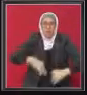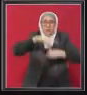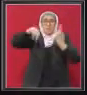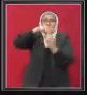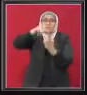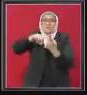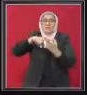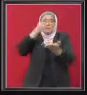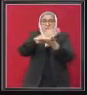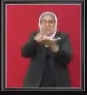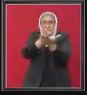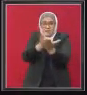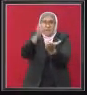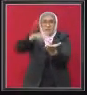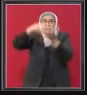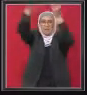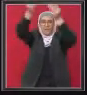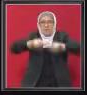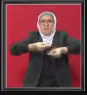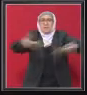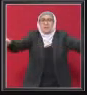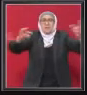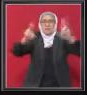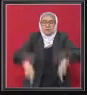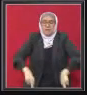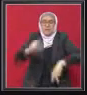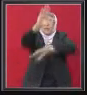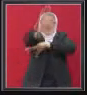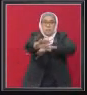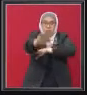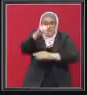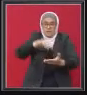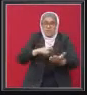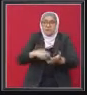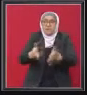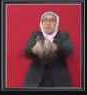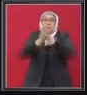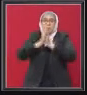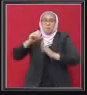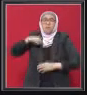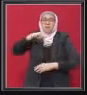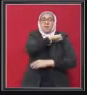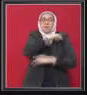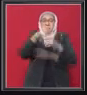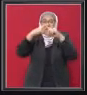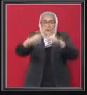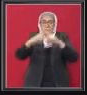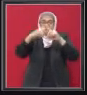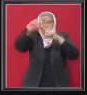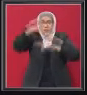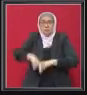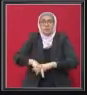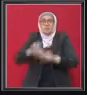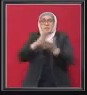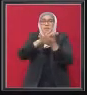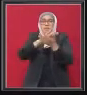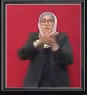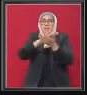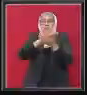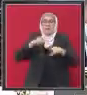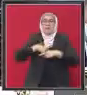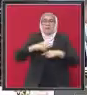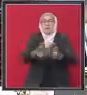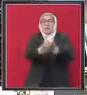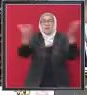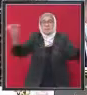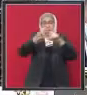akan diturunkan kepada mereka. Maka pada petang ini, saya mohon kepada ahli-ahli Dewan, jadikanlah perkhabaran dari Parlimen